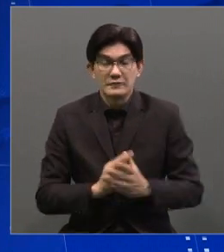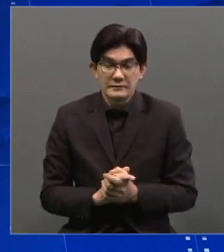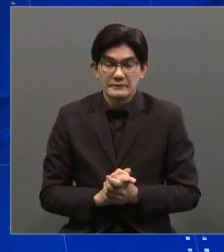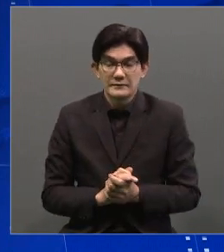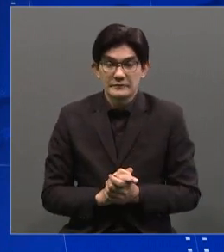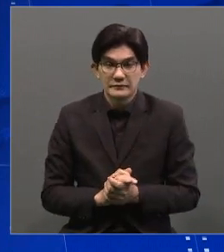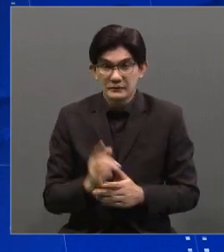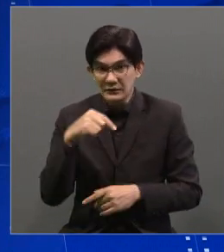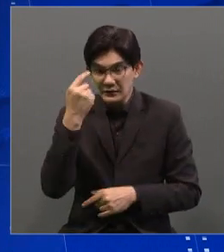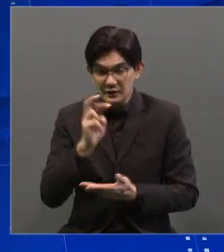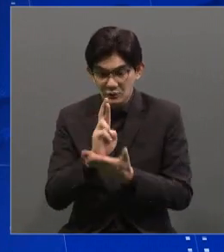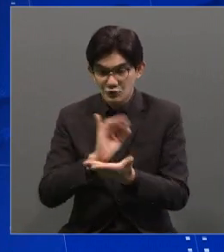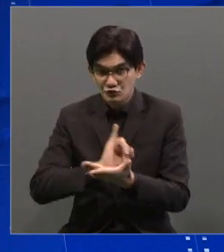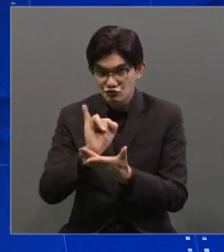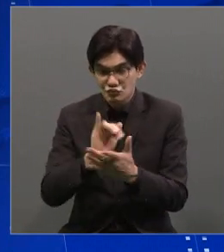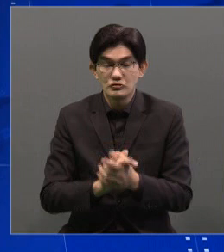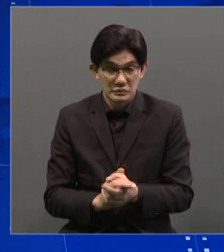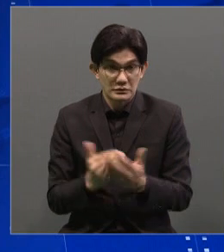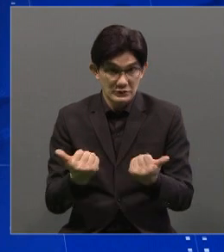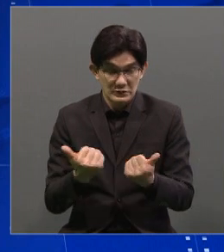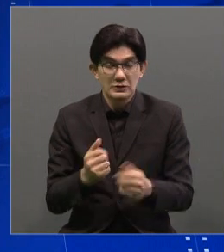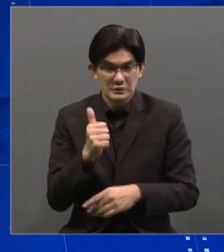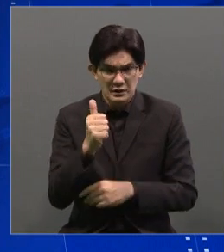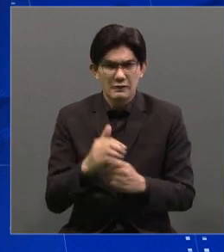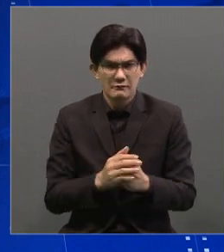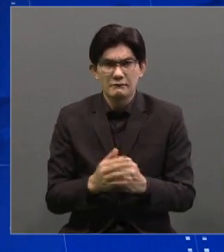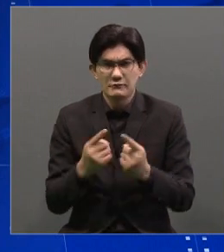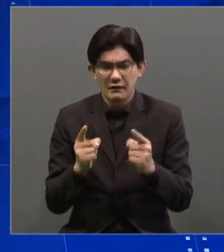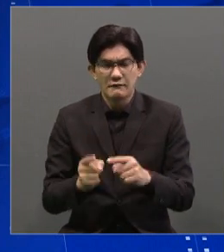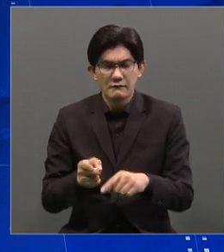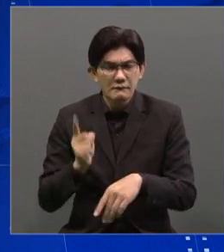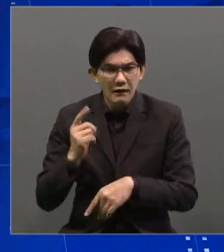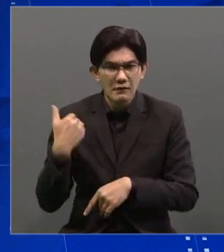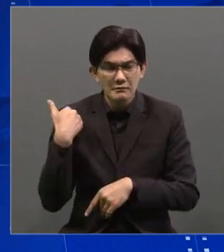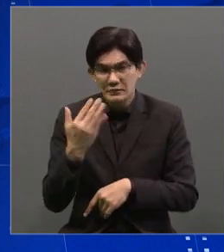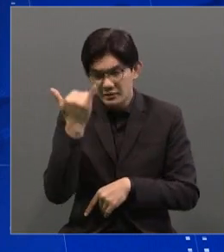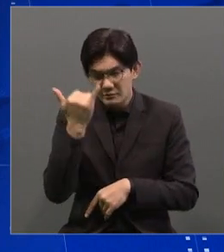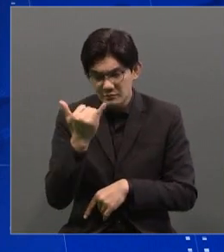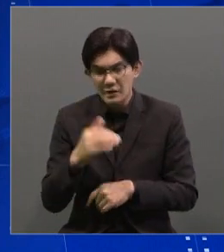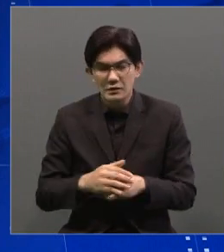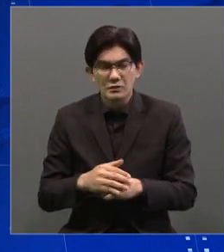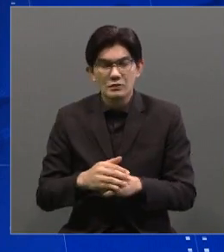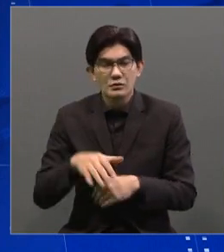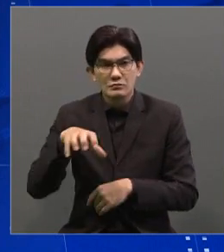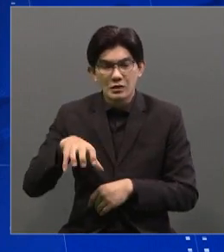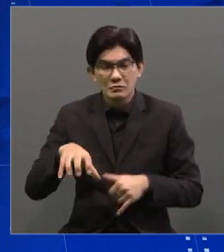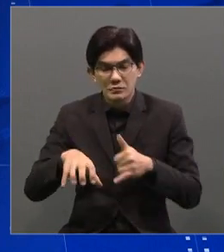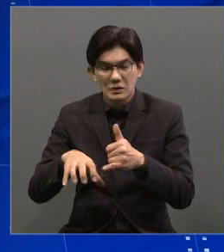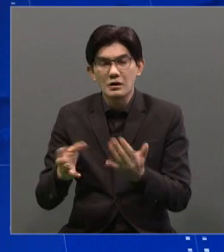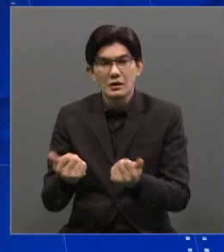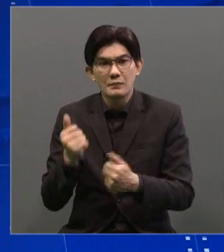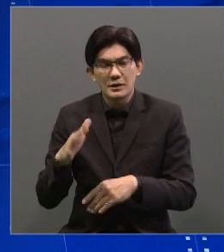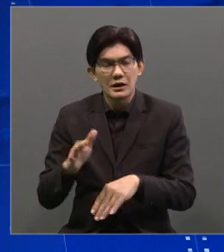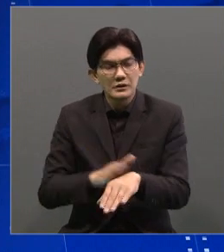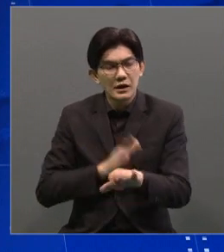แล้วก็บอกว่าใครที่ถูกรางวัลก็ยังยังไงคุณก็ยังได้อ่ะแต่ว่ามันอาจจะช้าลงเพราะว่าไม่สามารถมารับที่กองสลากทัตได้เหมือนเดิมอาจ